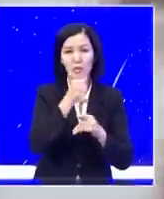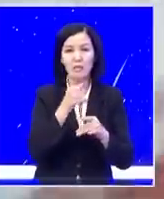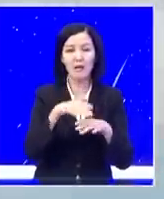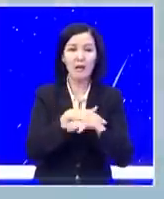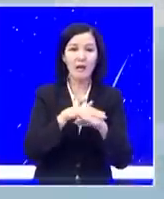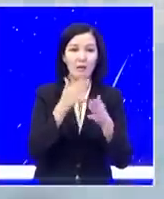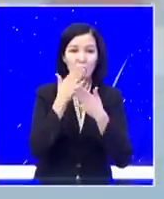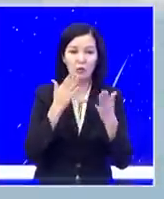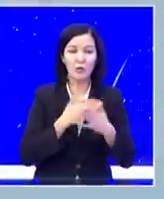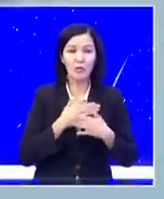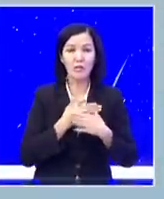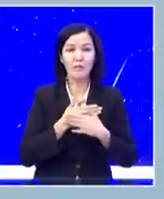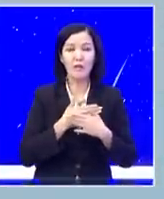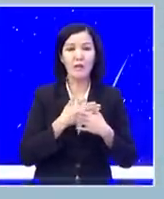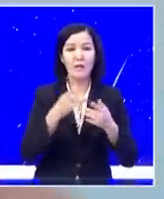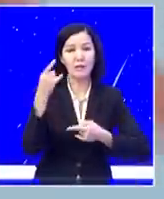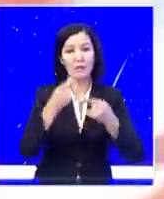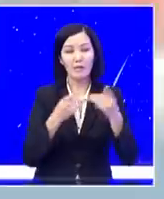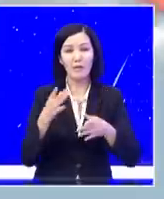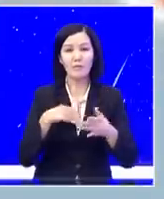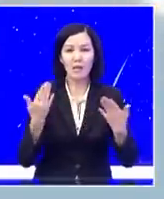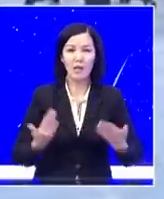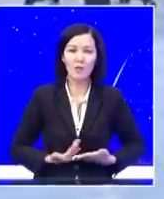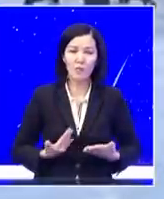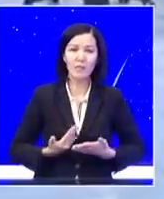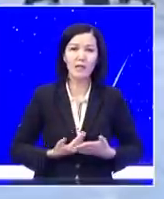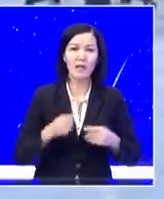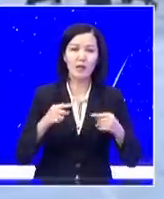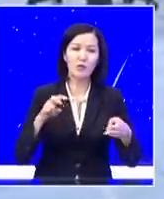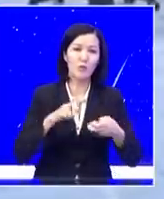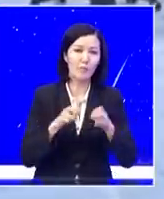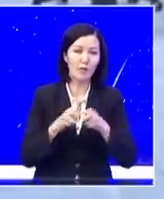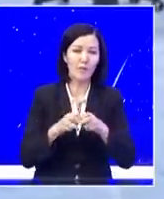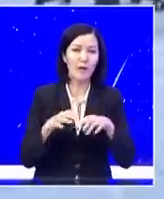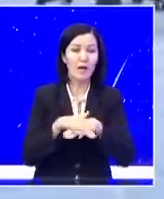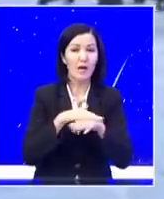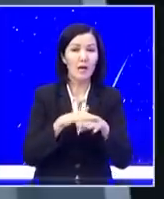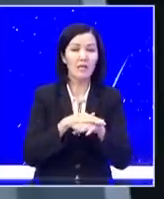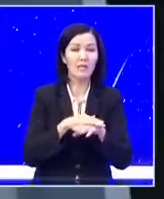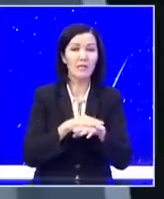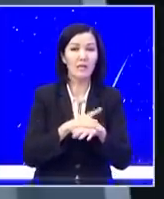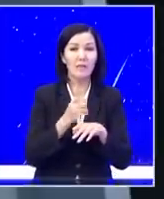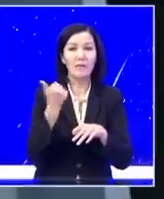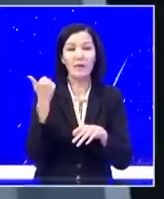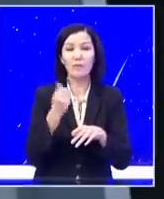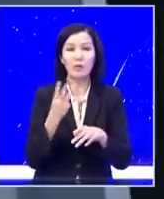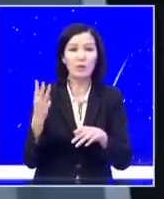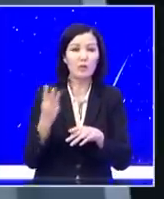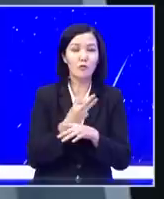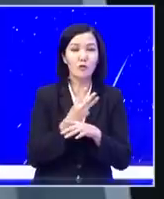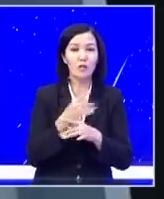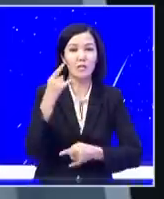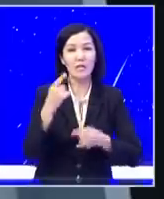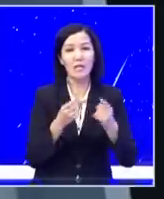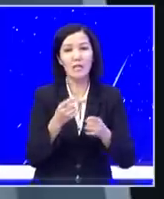бағдарламасы болды. Әлеуметтік тұрмыстық тақырыптар көтерілді. Жұртқа да керек осы. Асыға күтті. Аптасына 3 рет бас шаруасын жиып,